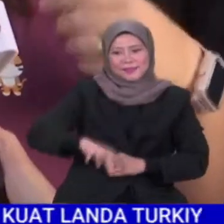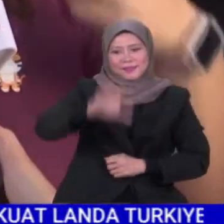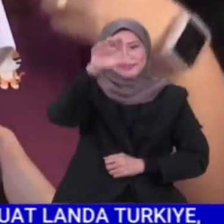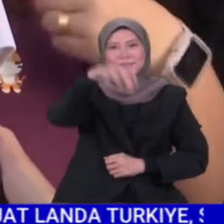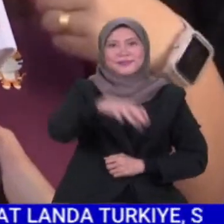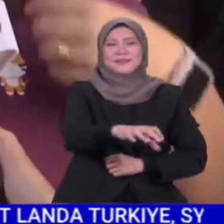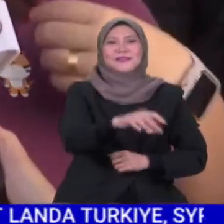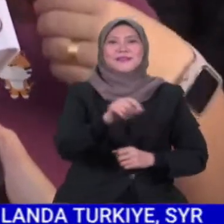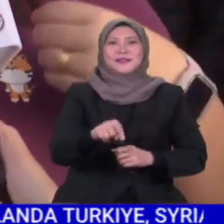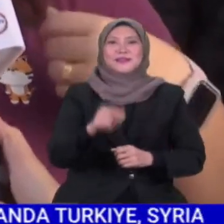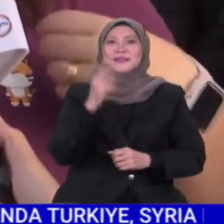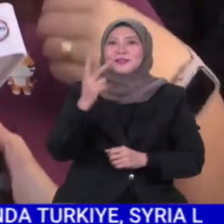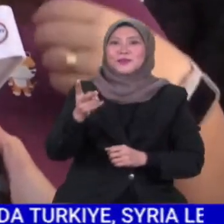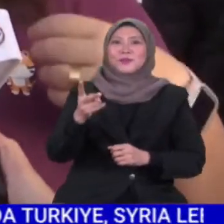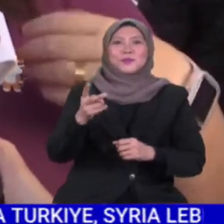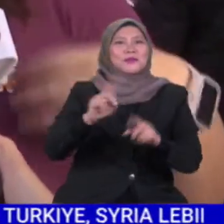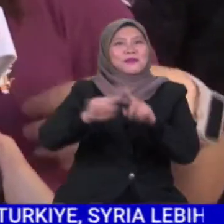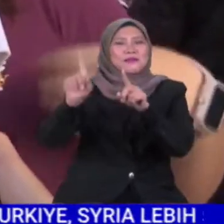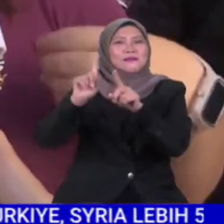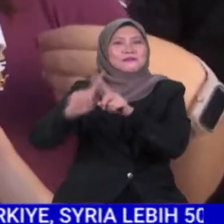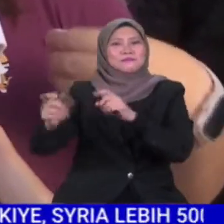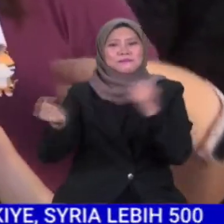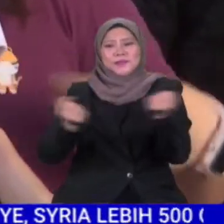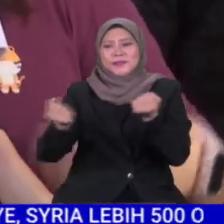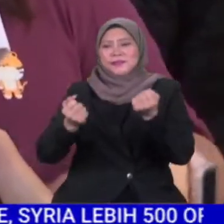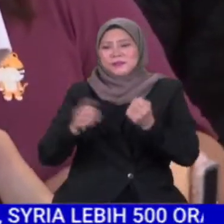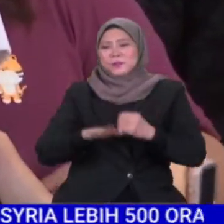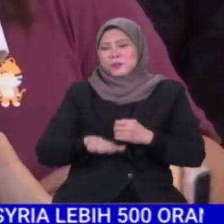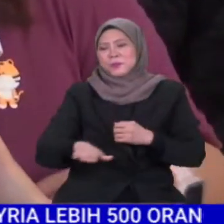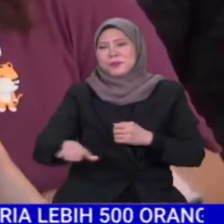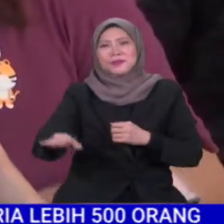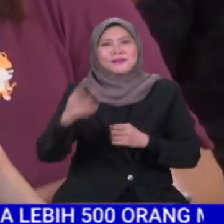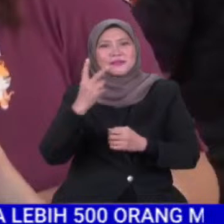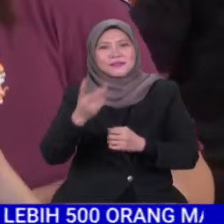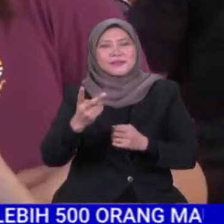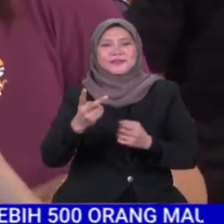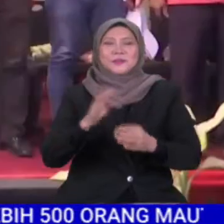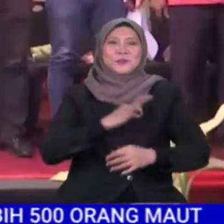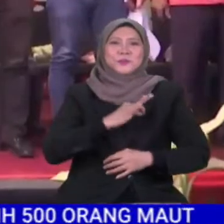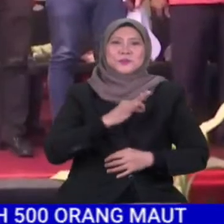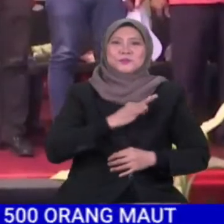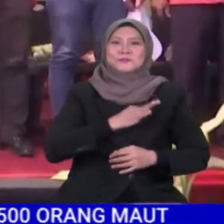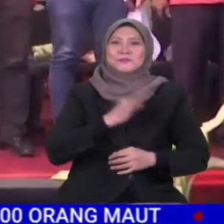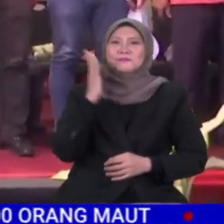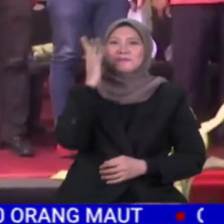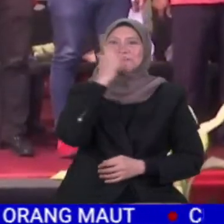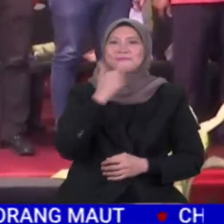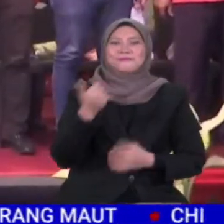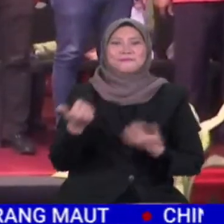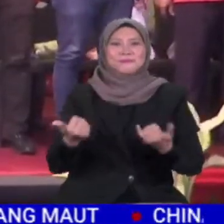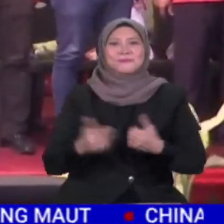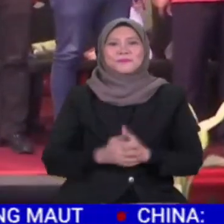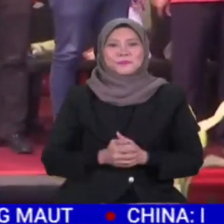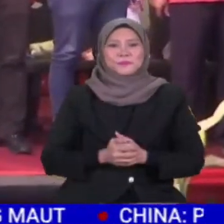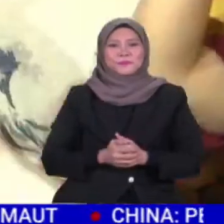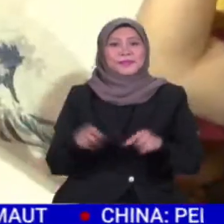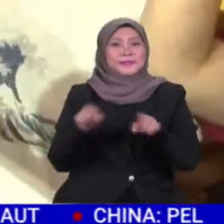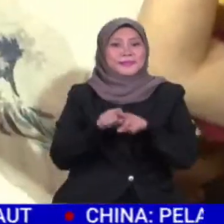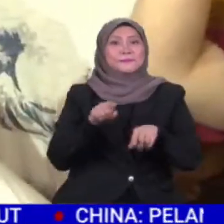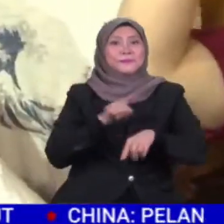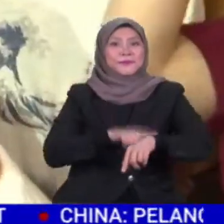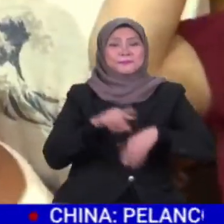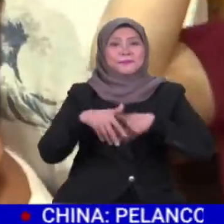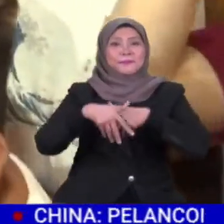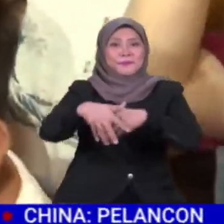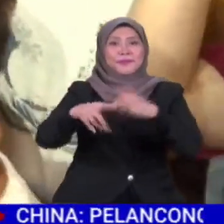istilah dekat Sri Aman tengok juntoi, so sangat teruja dan menarik. Hadir sama menyaksikan perarakan